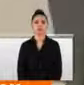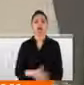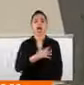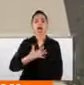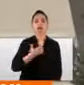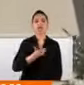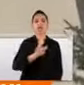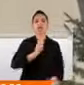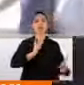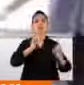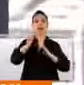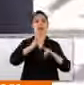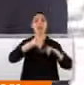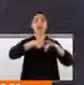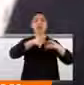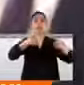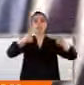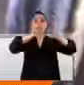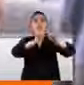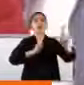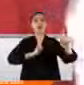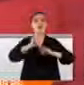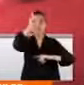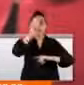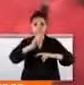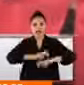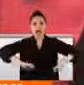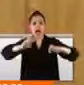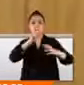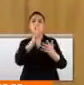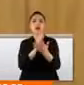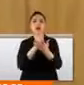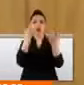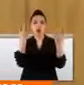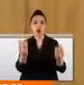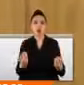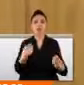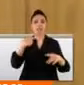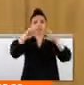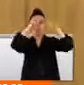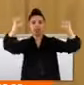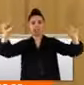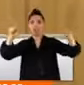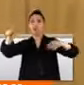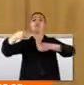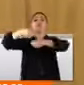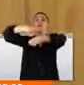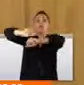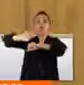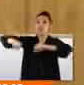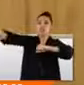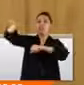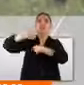Anayasa Mahkemesi HDP'yi kapatma davasında ilk inceleme kararını verecek. Tabelamızı bile size vermeyeceğiz,